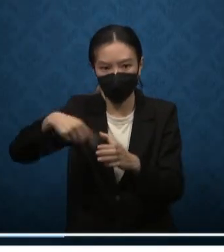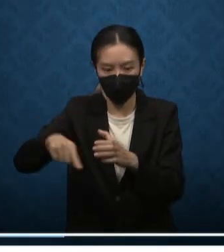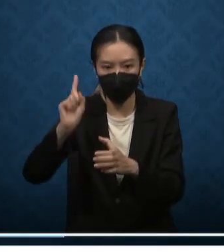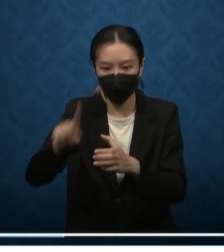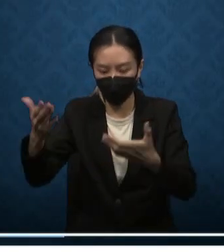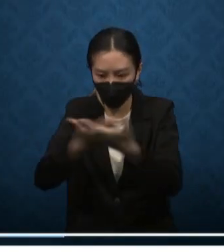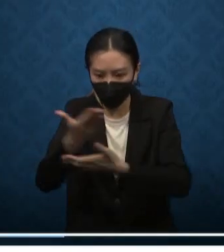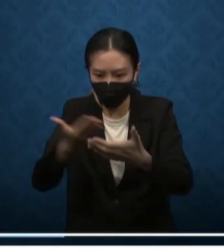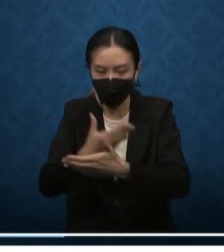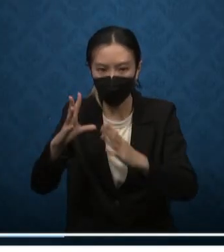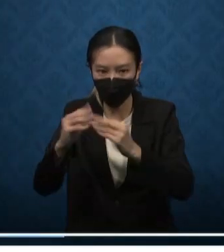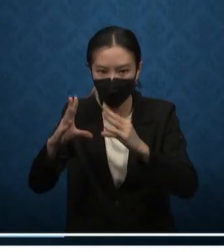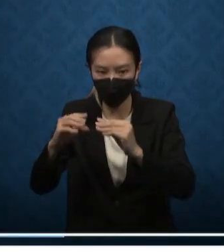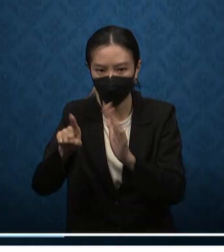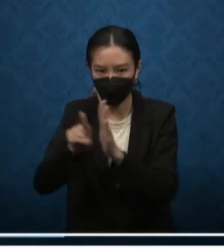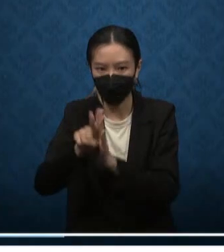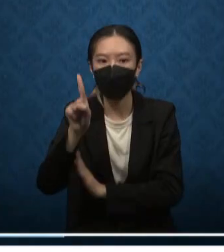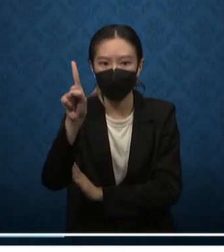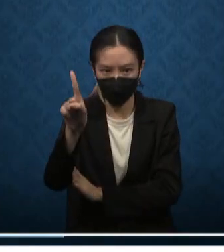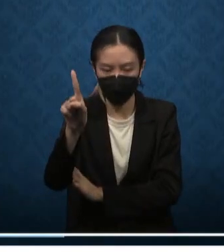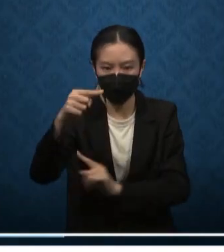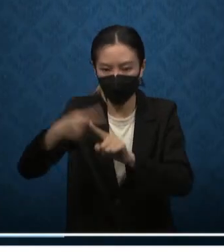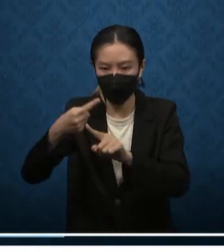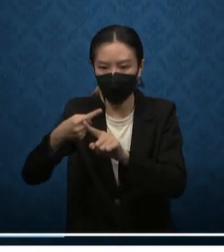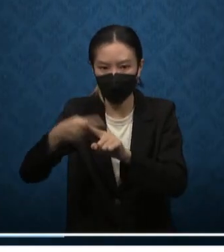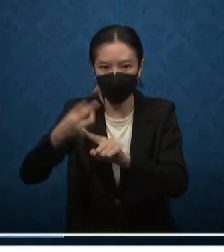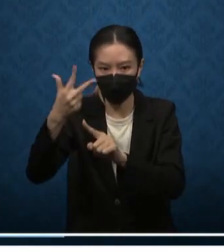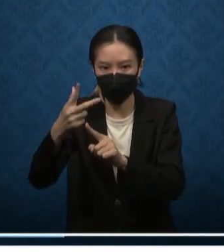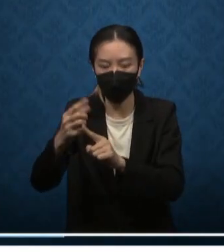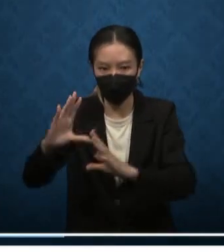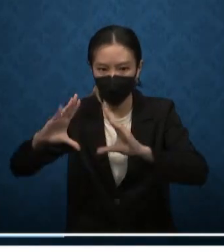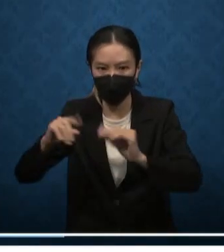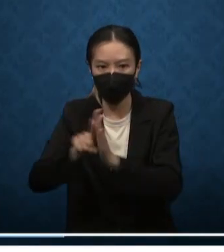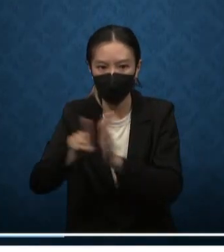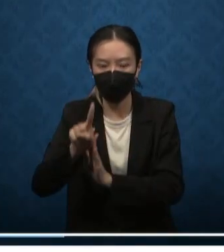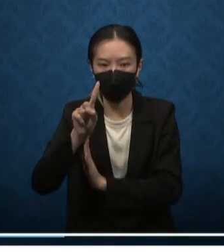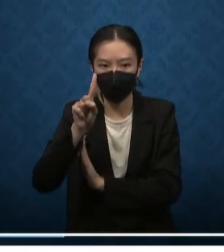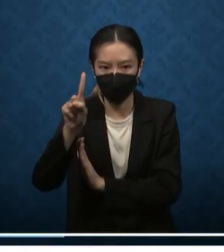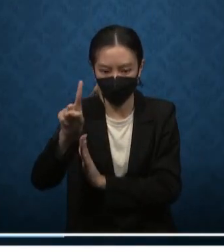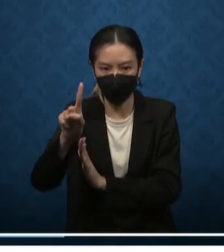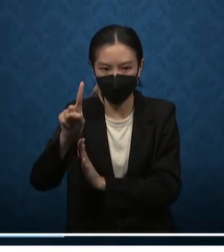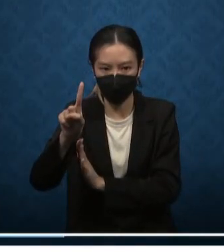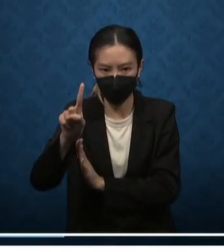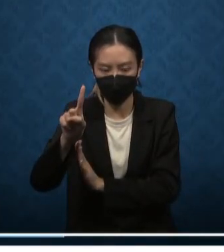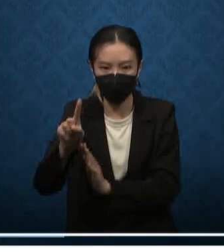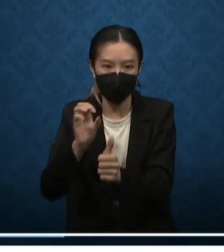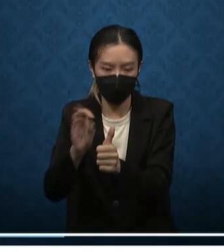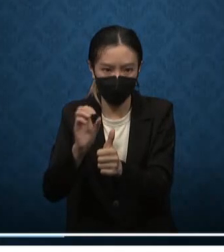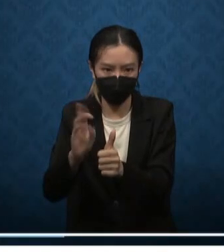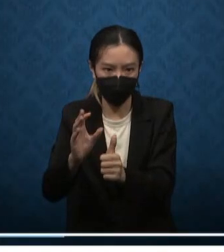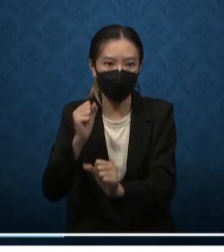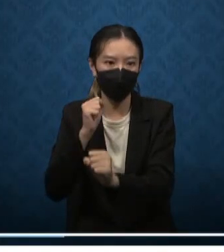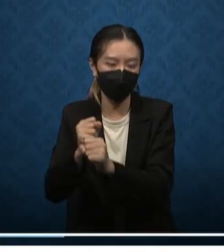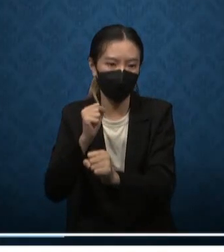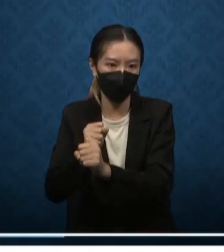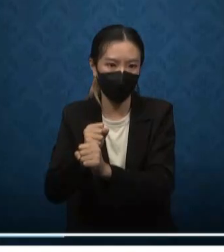ประชุมอย่างน้อย 1ครั้งในส่วนนี้ซึ่งเป็นข้อเสนอเชิงนโยบายค่ะมีข้อเสนอว่าควรจะเน้นการทำงาน